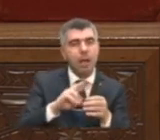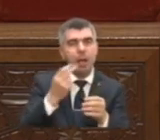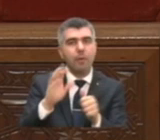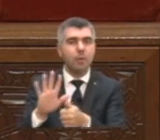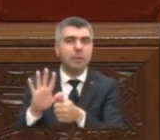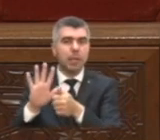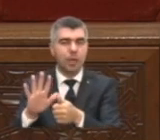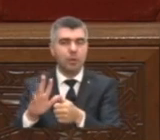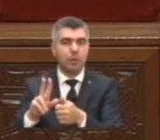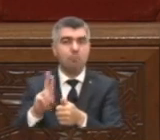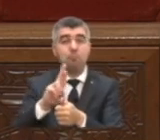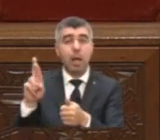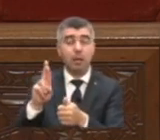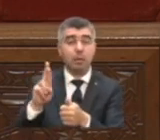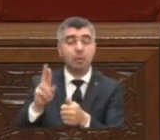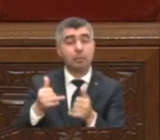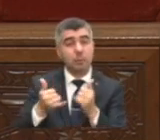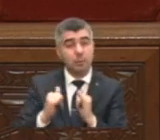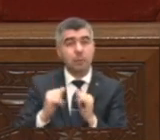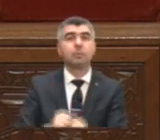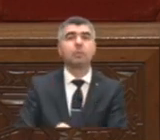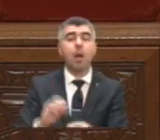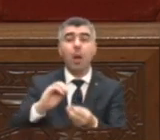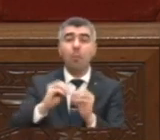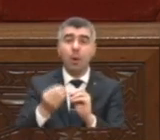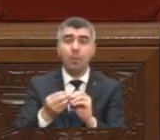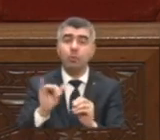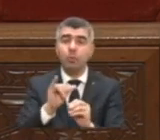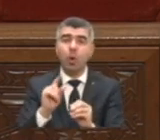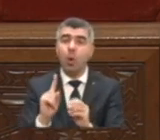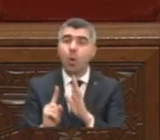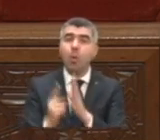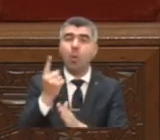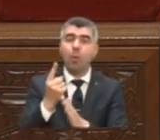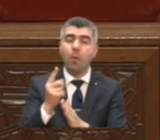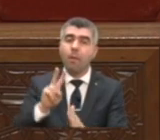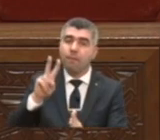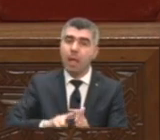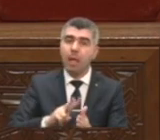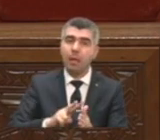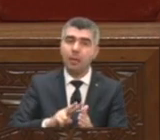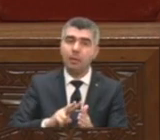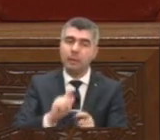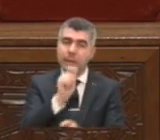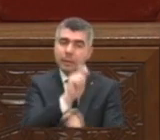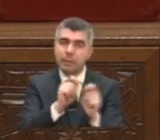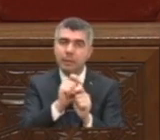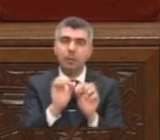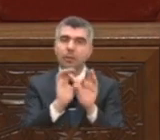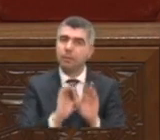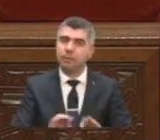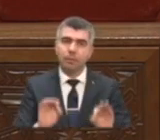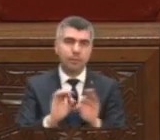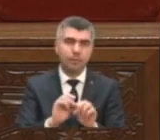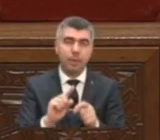الجلاله واللي تتعرف واحد الاشكال في التنفيذ. اولا الدراسات الاوليه كانت غير واقعيه، ثانيا